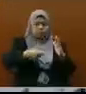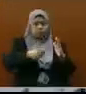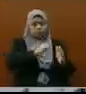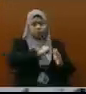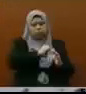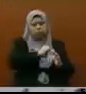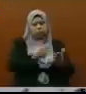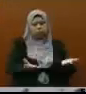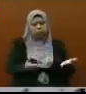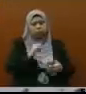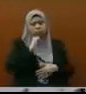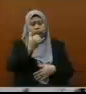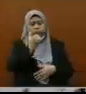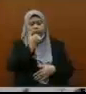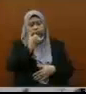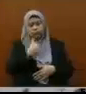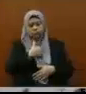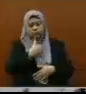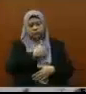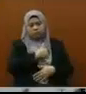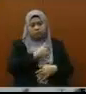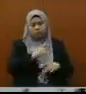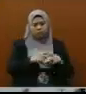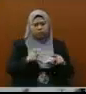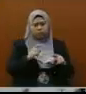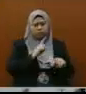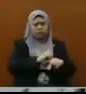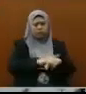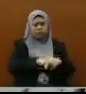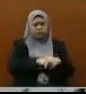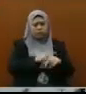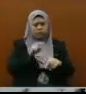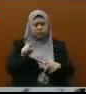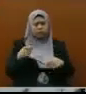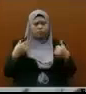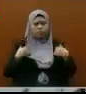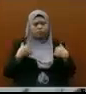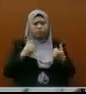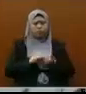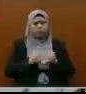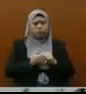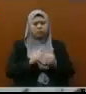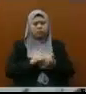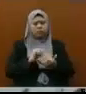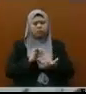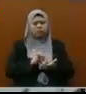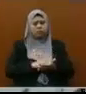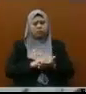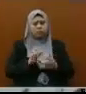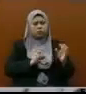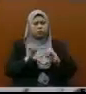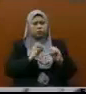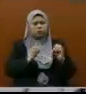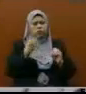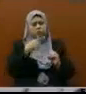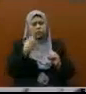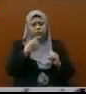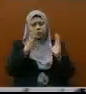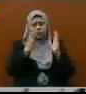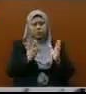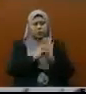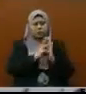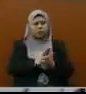kepada kita lagi pada ketika mereka menghadapi permasalahan tersebut, tidak ada wakil-wakil kerajaan